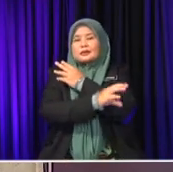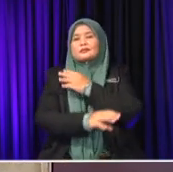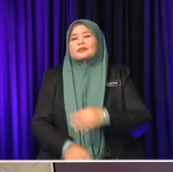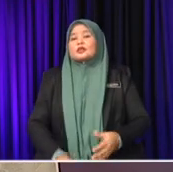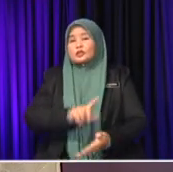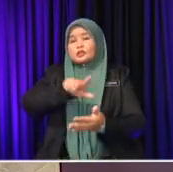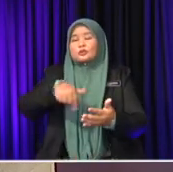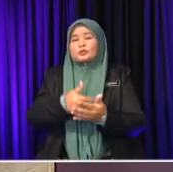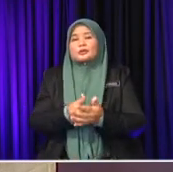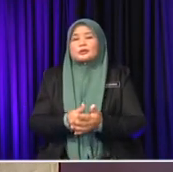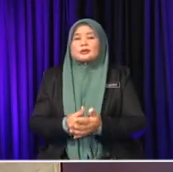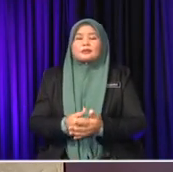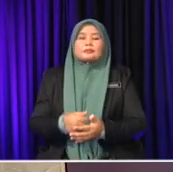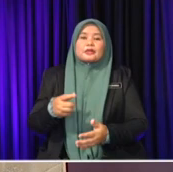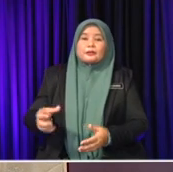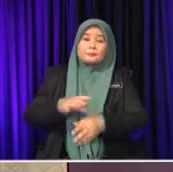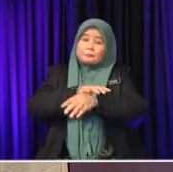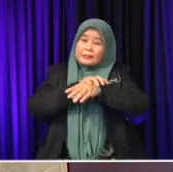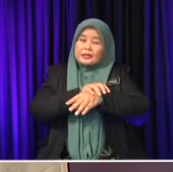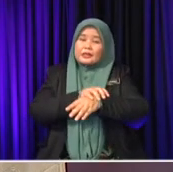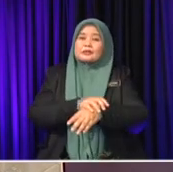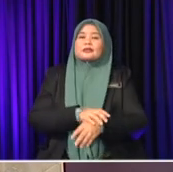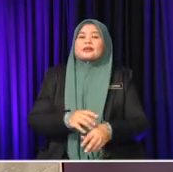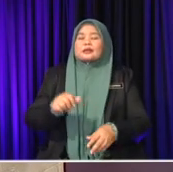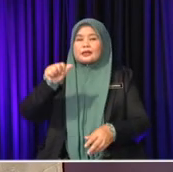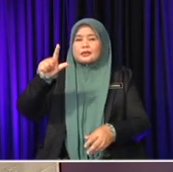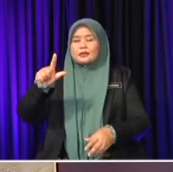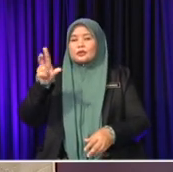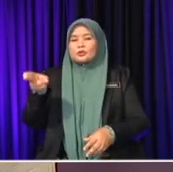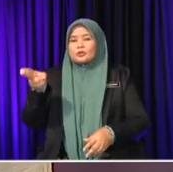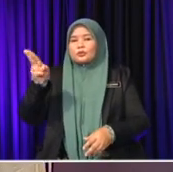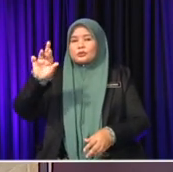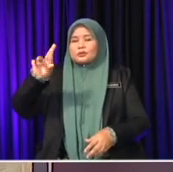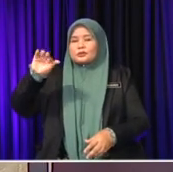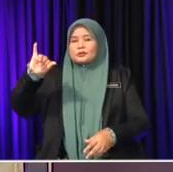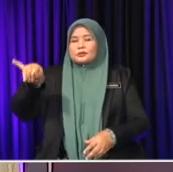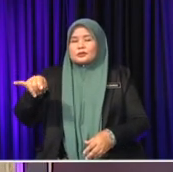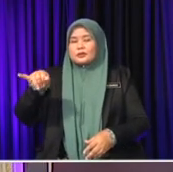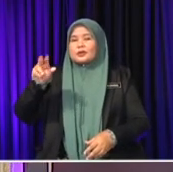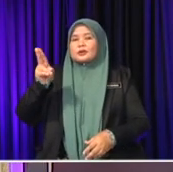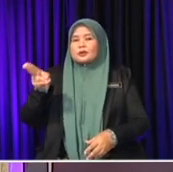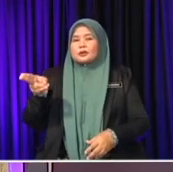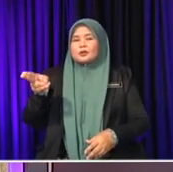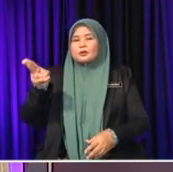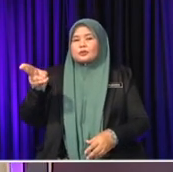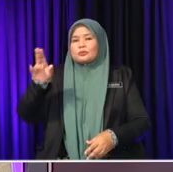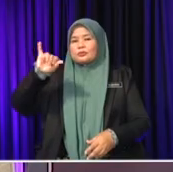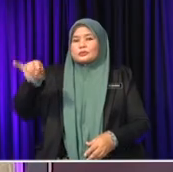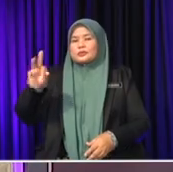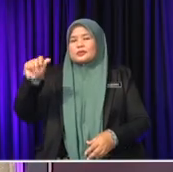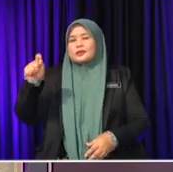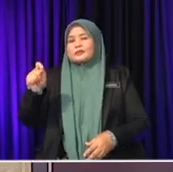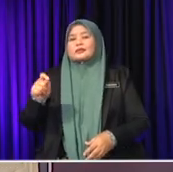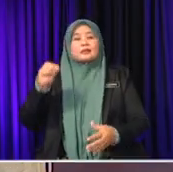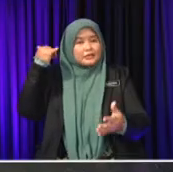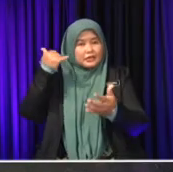seluruhnya jika kita berpegang dengan Surah ayat 13 Yakinlah negara kita akan aman